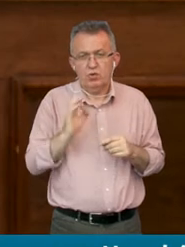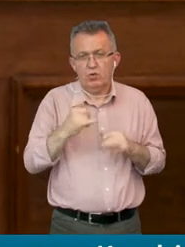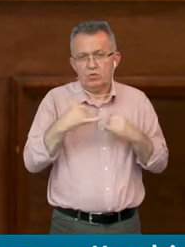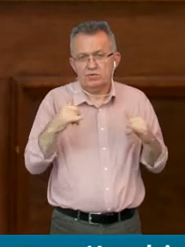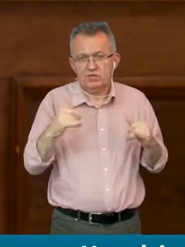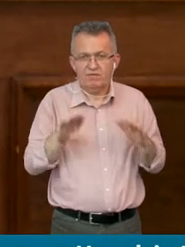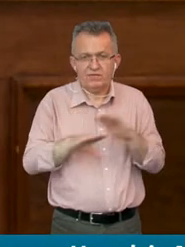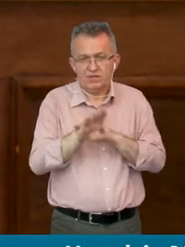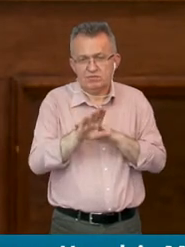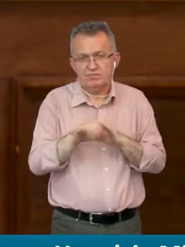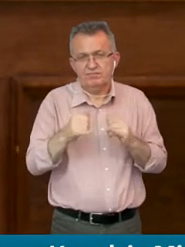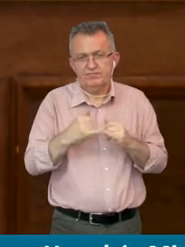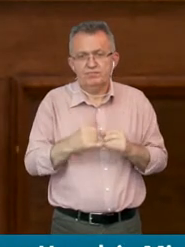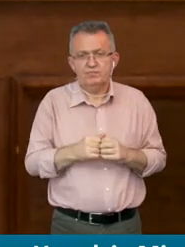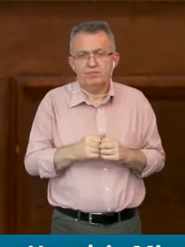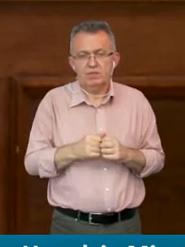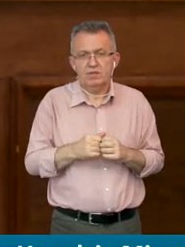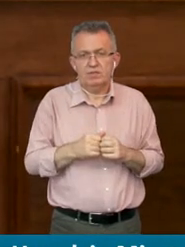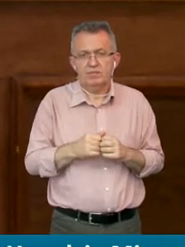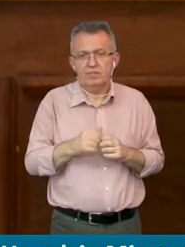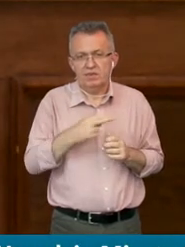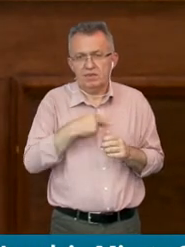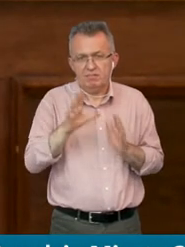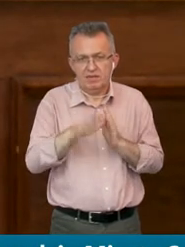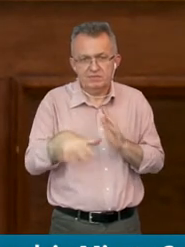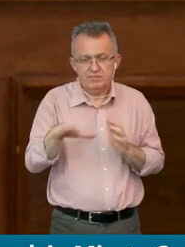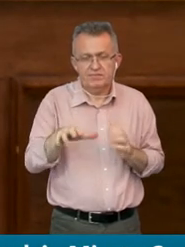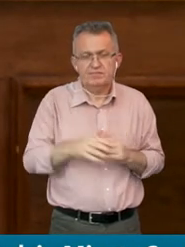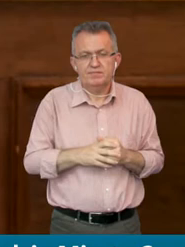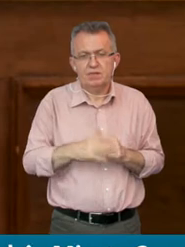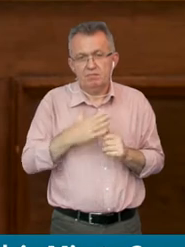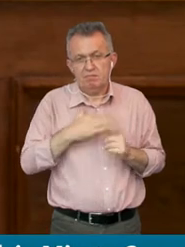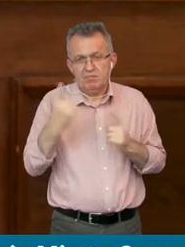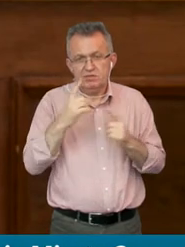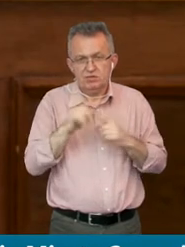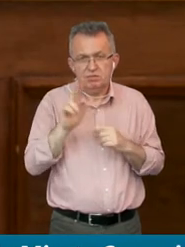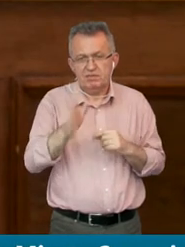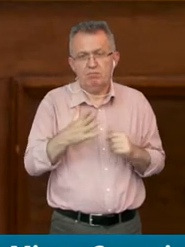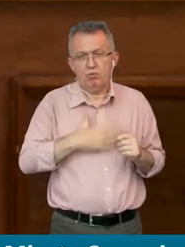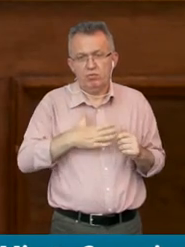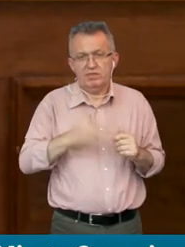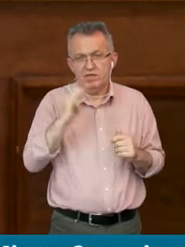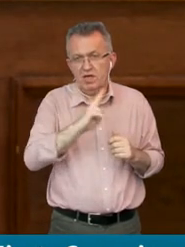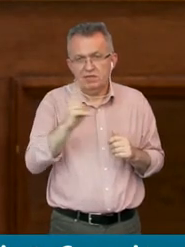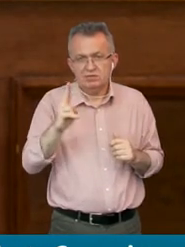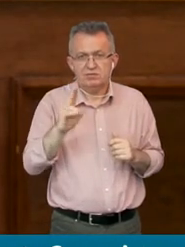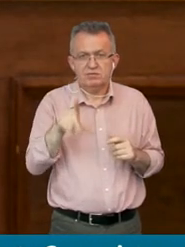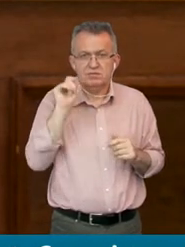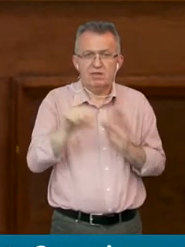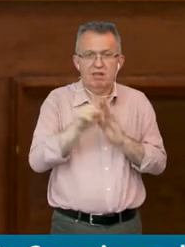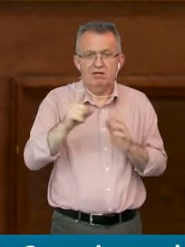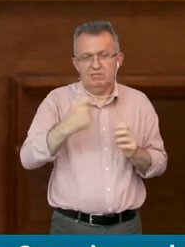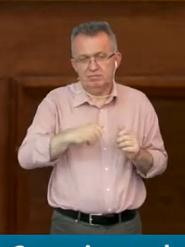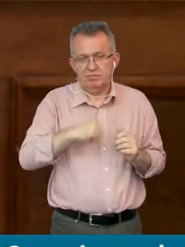rodzaju wydarzeń towarzyszących na mieście. Mam nadzieję, że będzie się to podobało i że każdy znajdzie coś dla